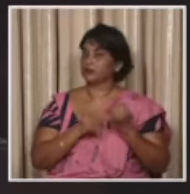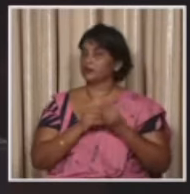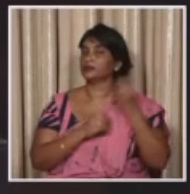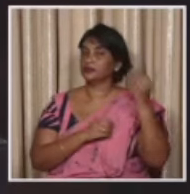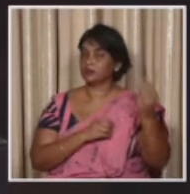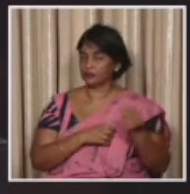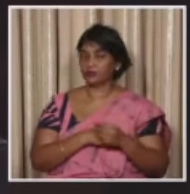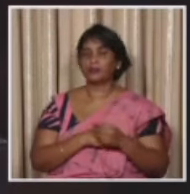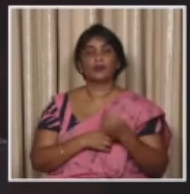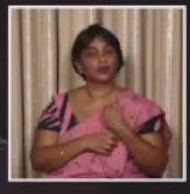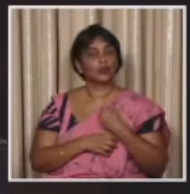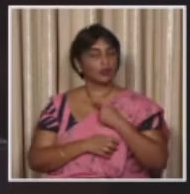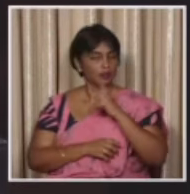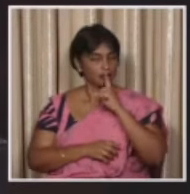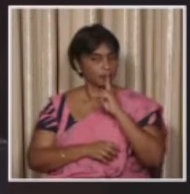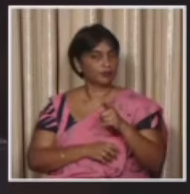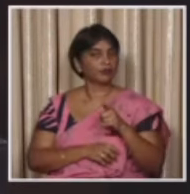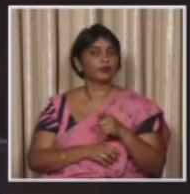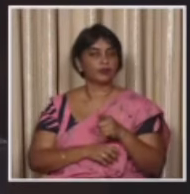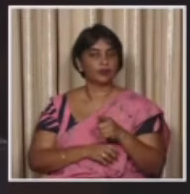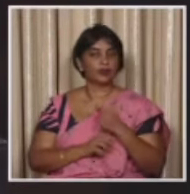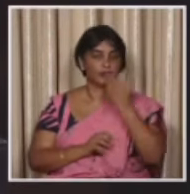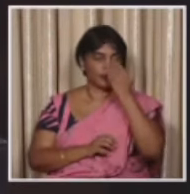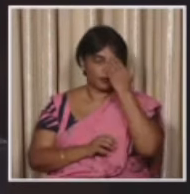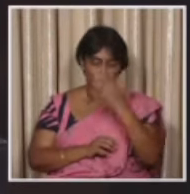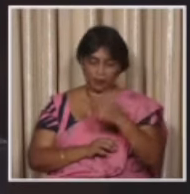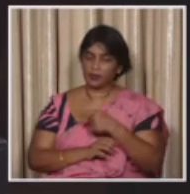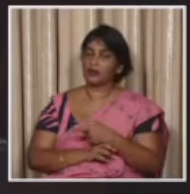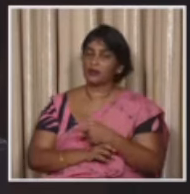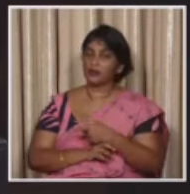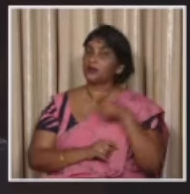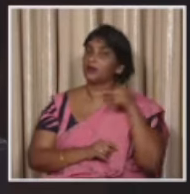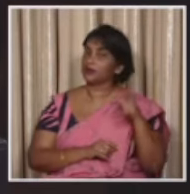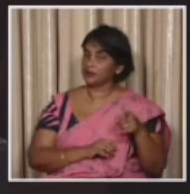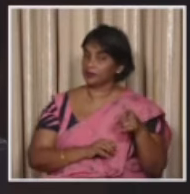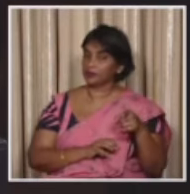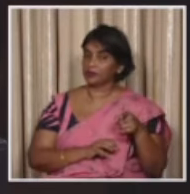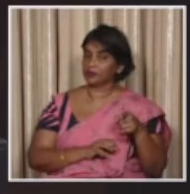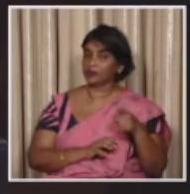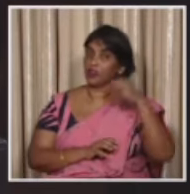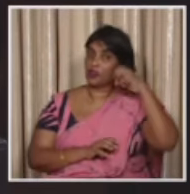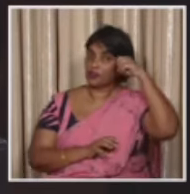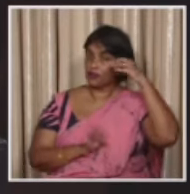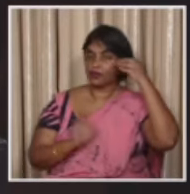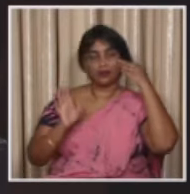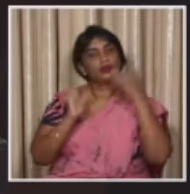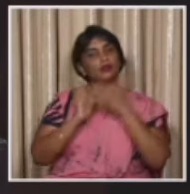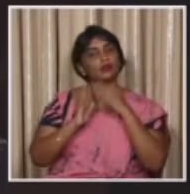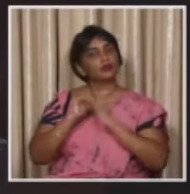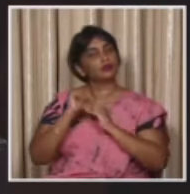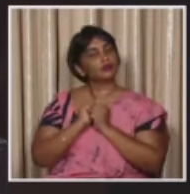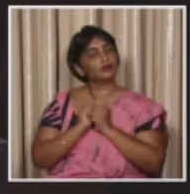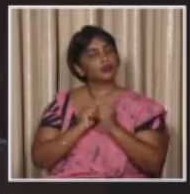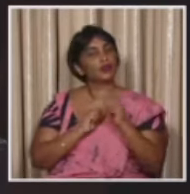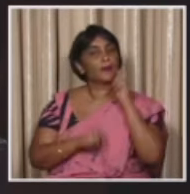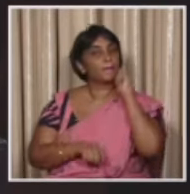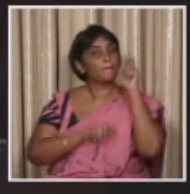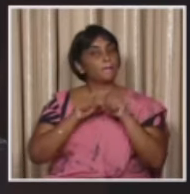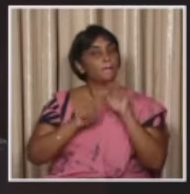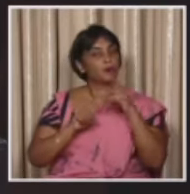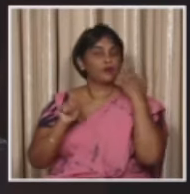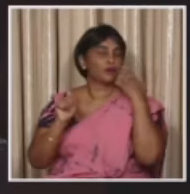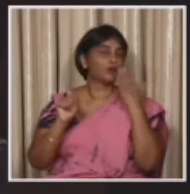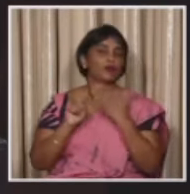කරනවා. මම ඉල්ලීමක් කරනවා කාරුණිකව මේ විදුලි බල ශේෂ්ත්‍රයේ වැඩ කරන ජනතාව